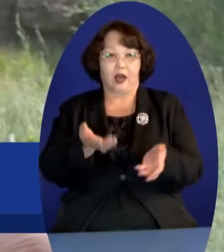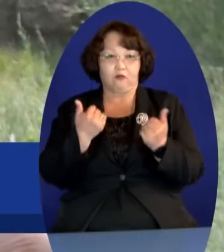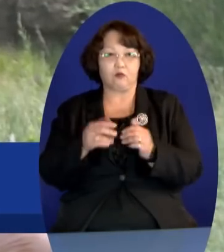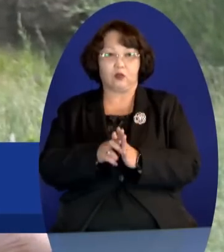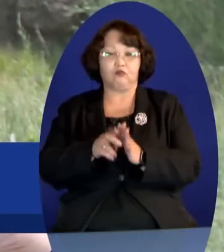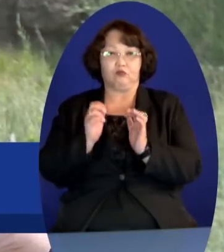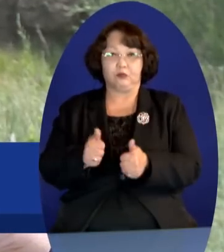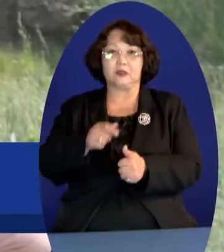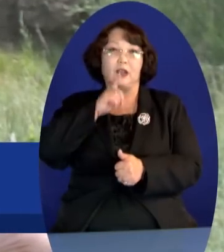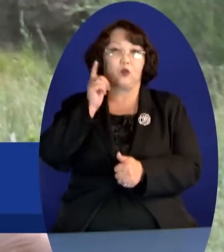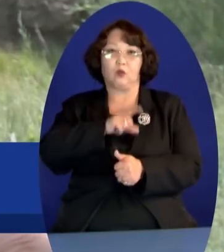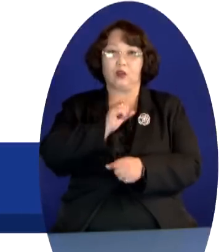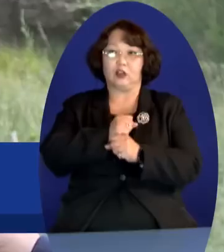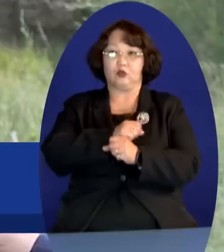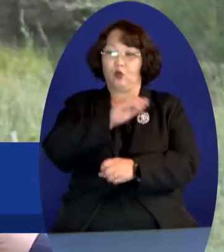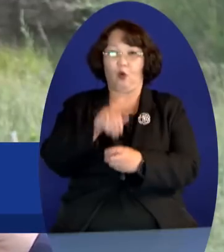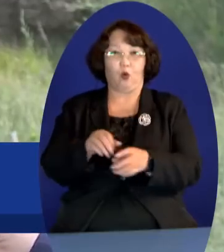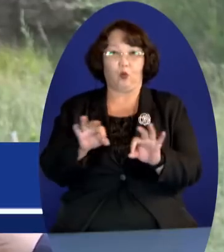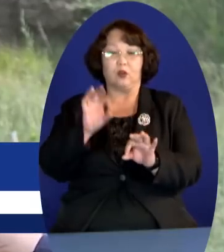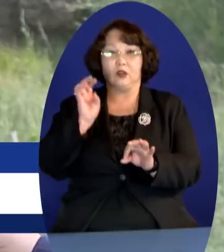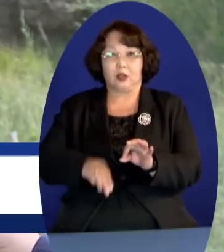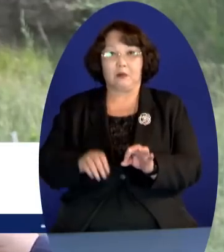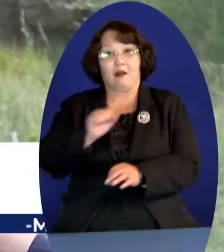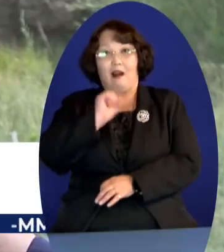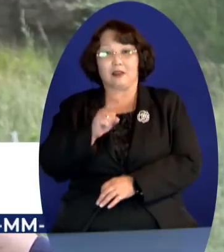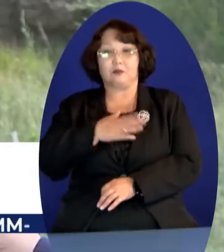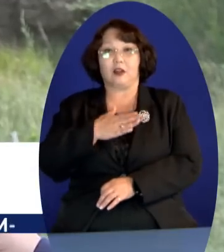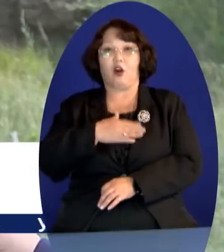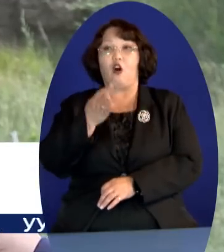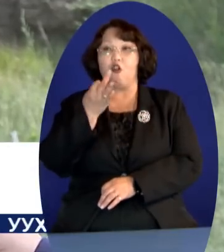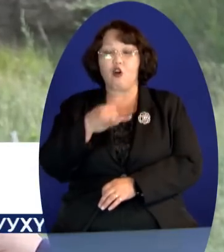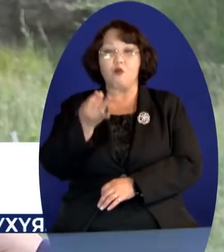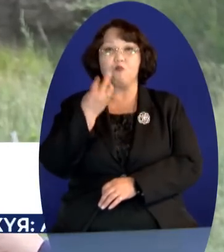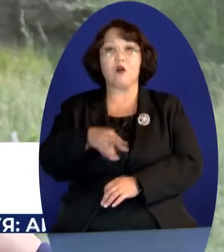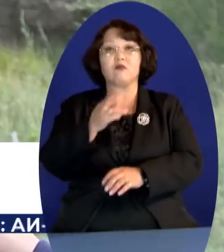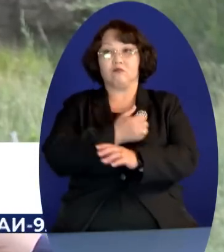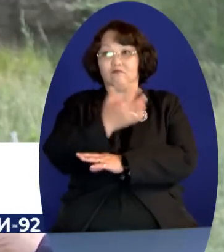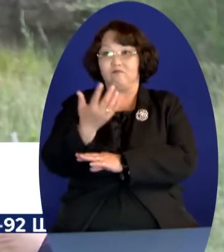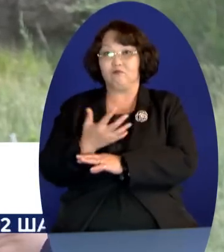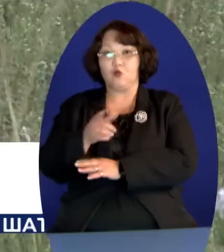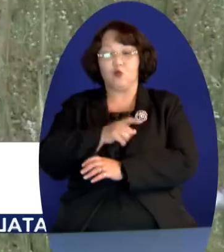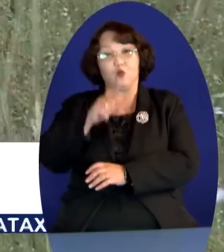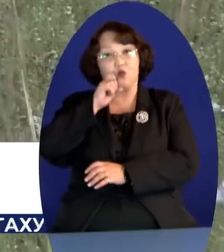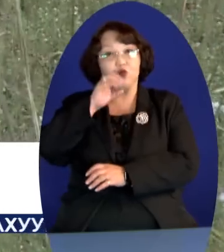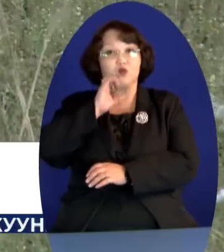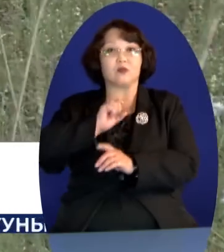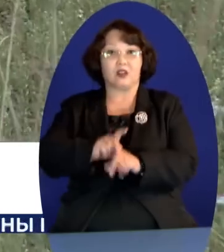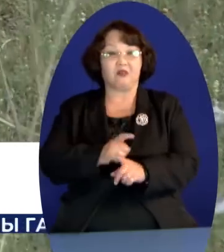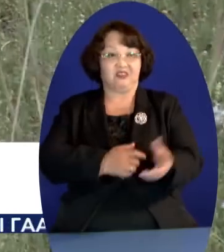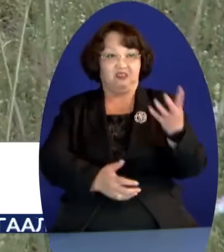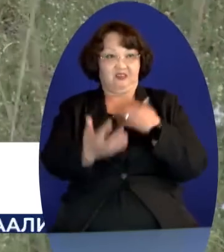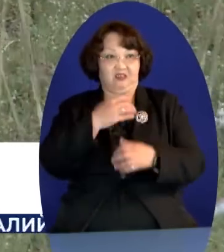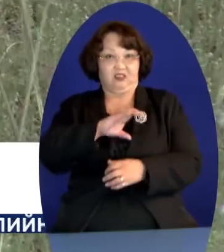залуучууд маань ер нь бол ирэхгүй байгаад дий. Харин азар манай энэ ойжуулагч мэрэгчлийг яг өөрсдийнхөө хүсэл сонирхлоор ингээд зориод ирсэн болохоор